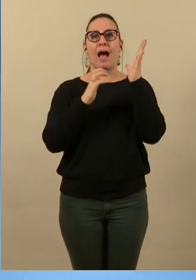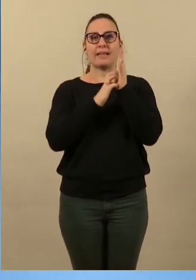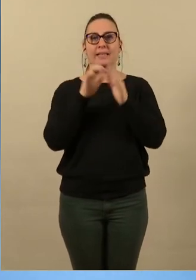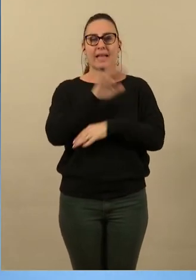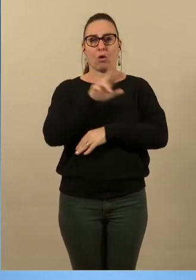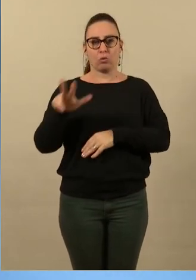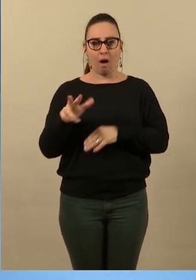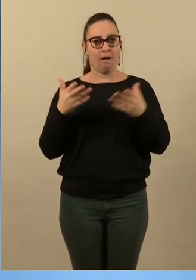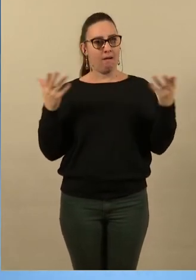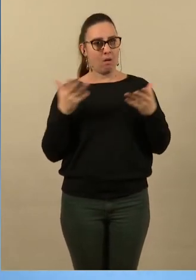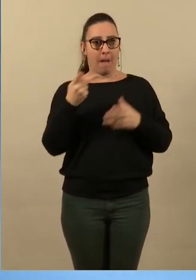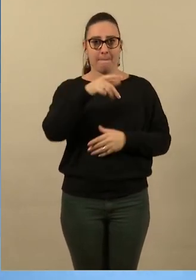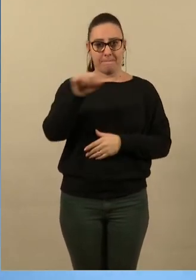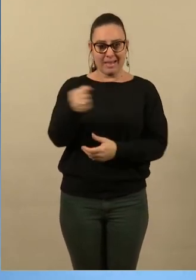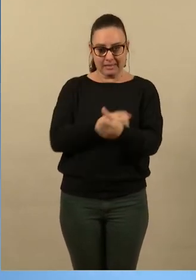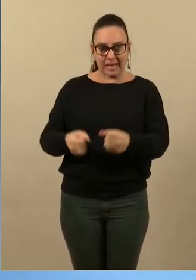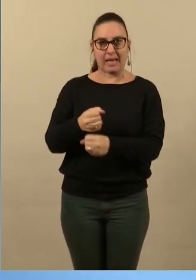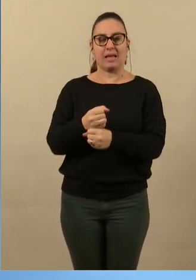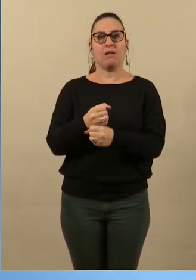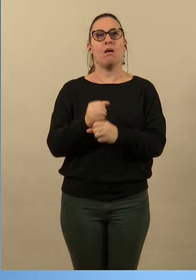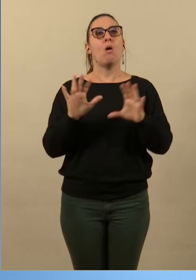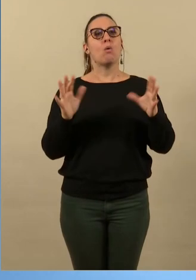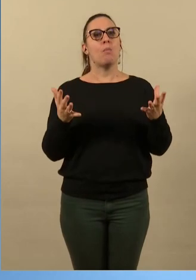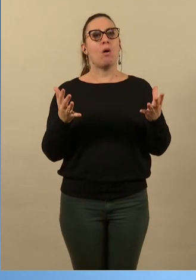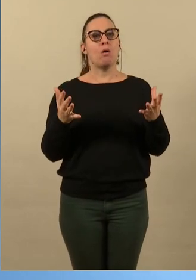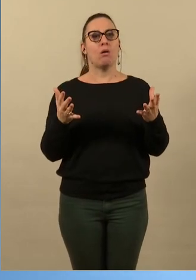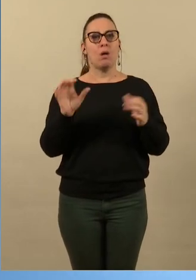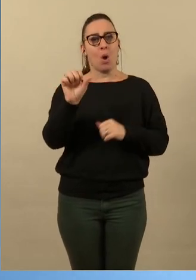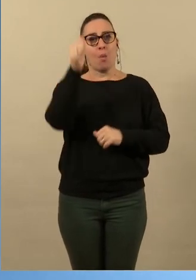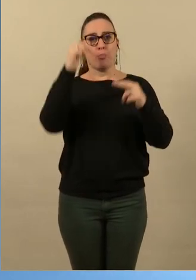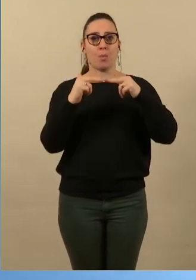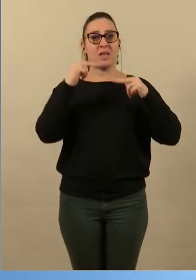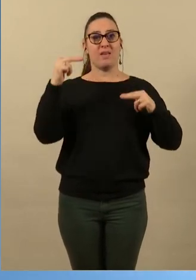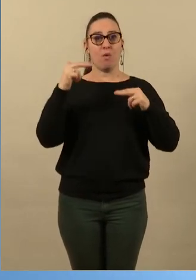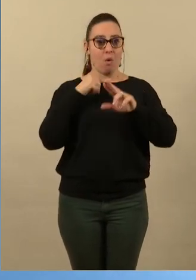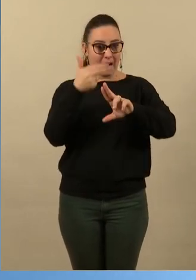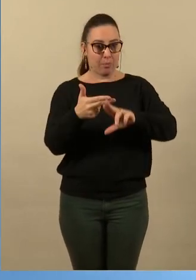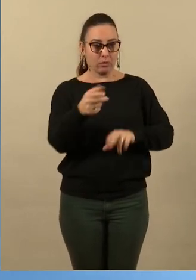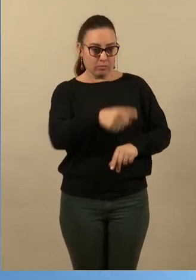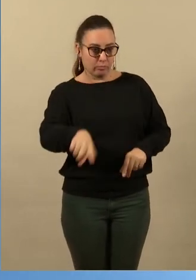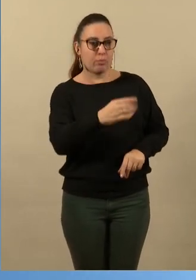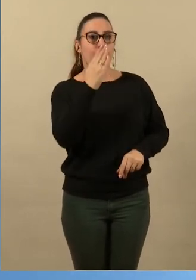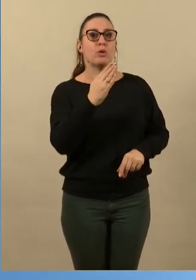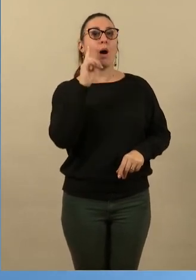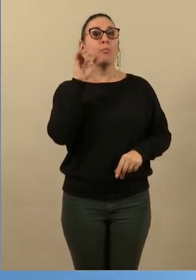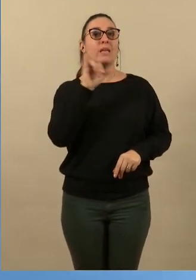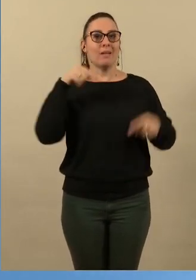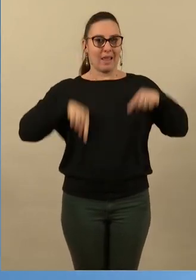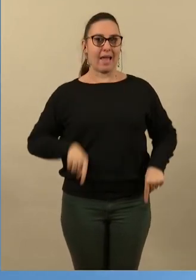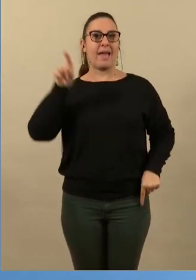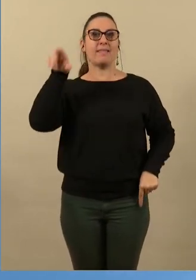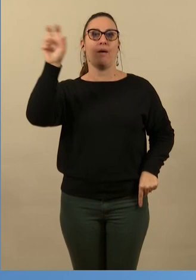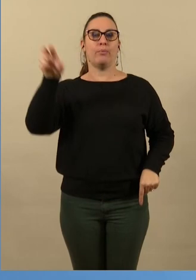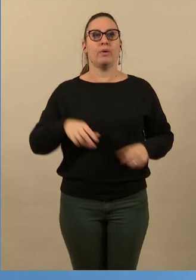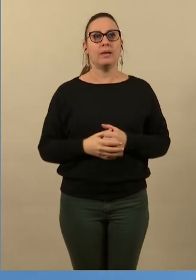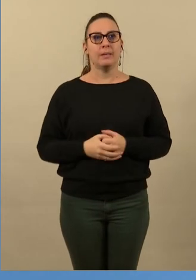porte la création des passes confiant la réponse de premier niveau au besoins des enfants à l'état cette décision pose